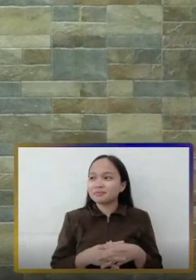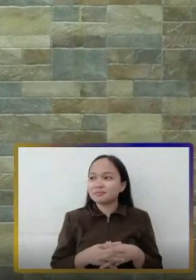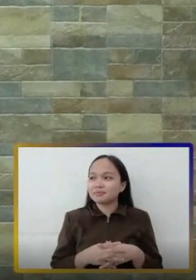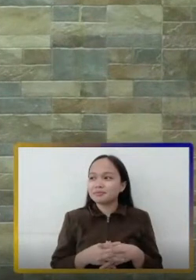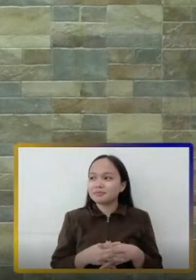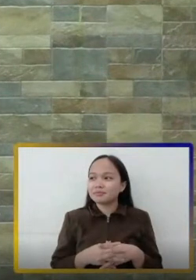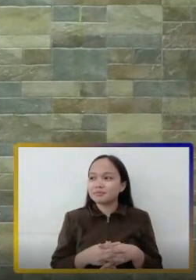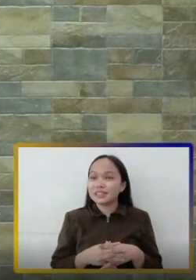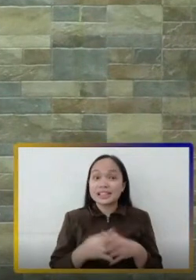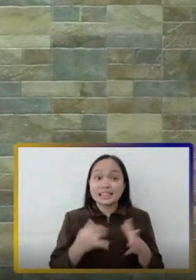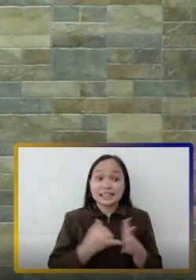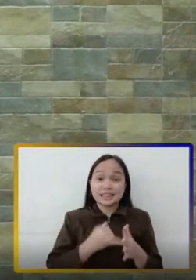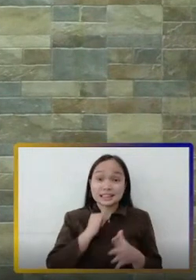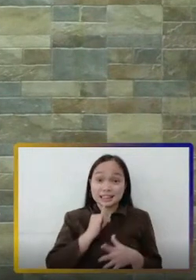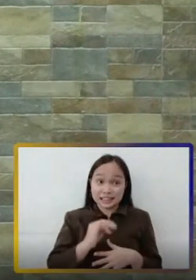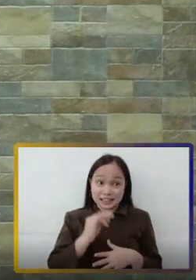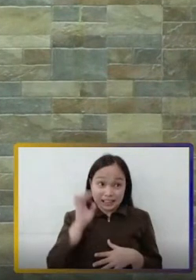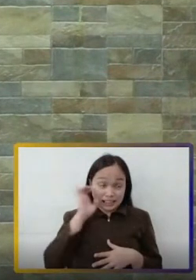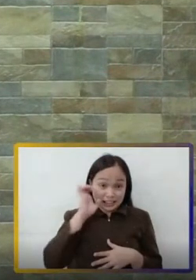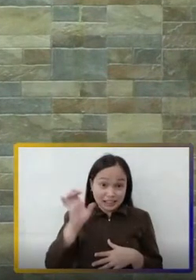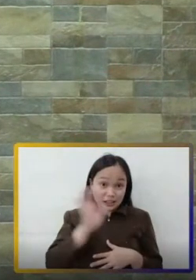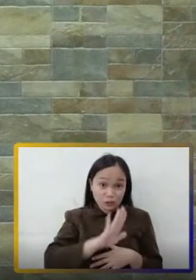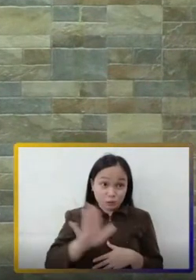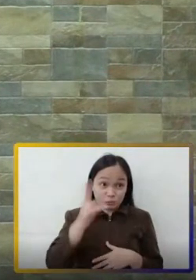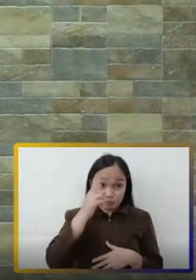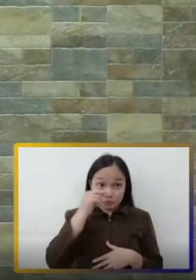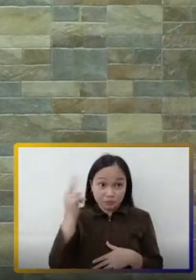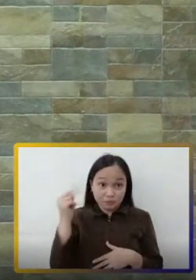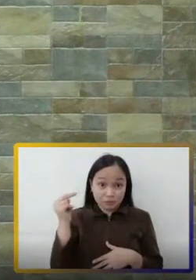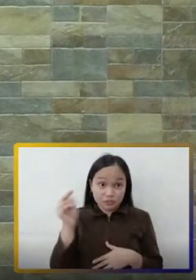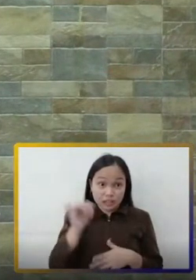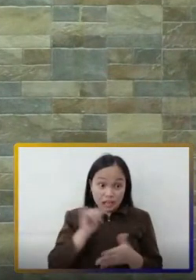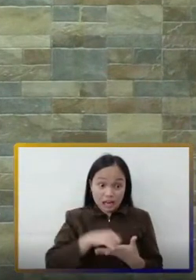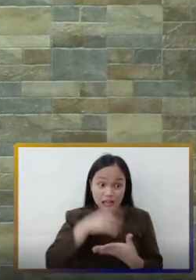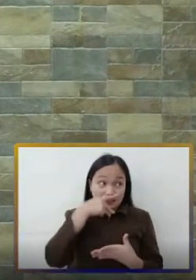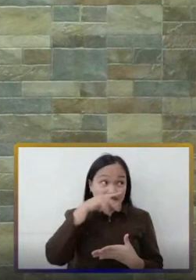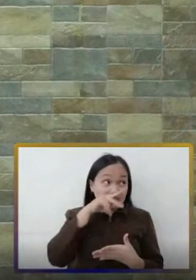Is he your hero? Yung bata,